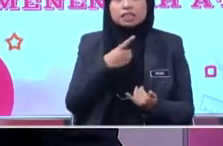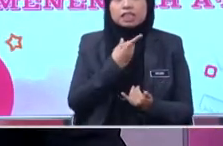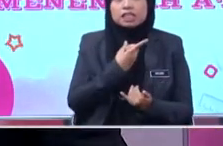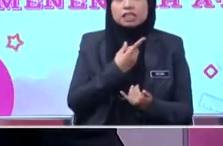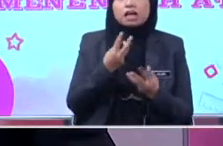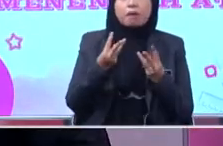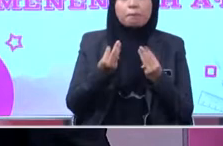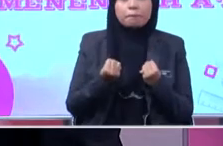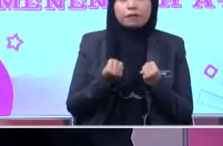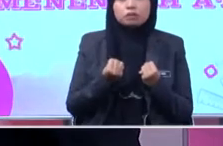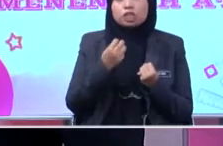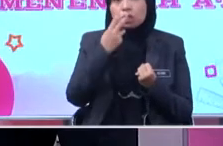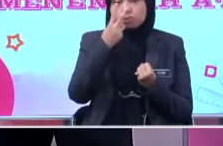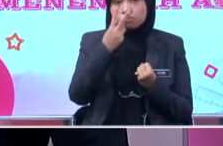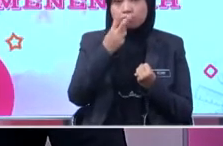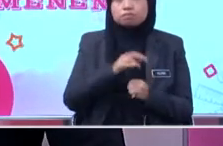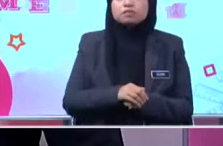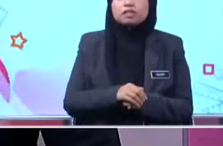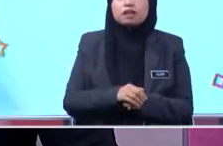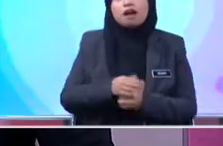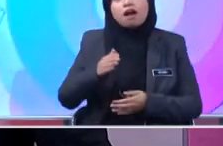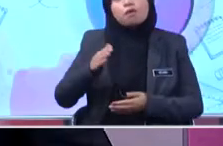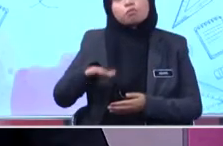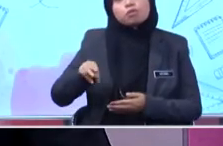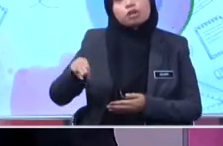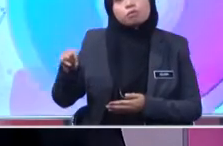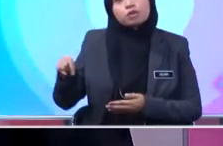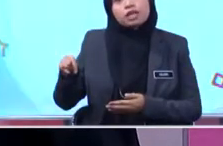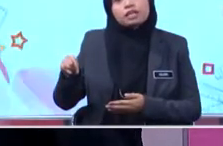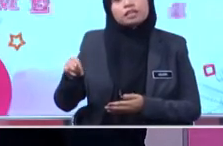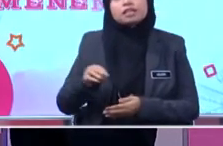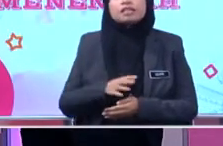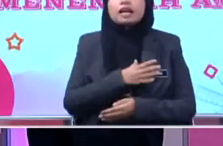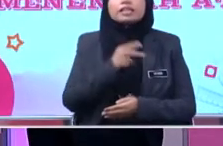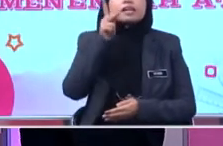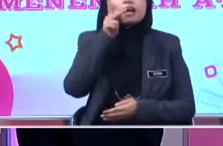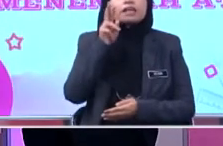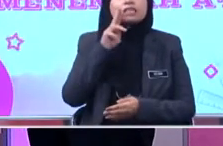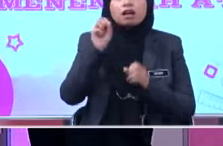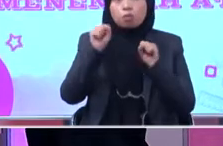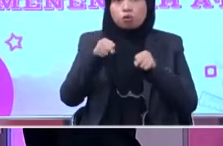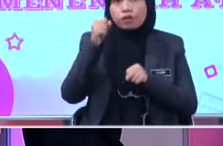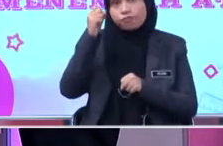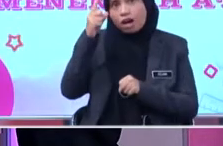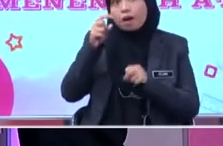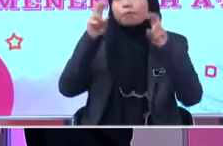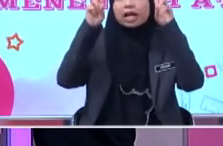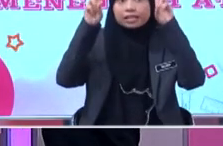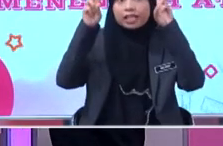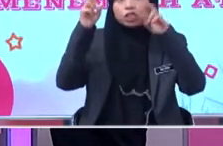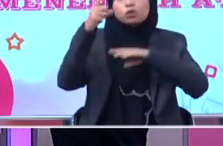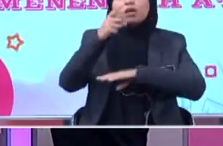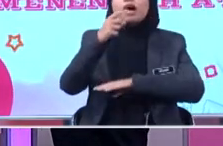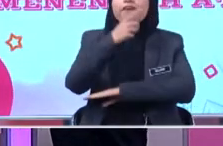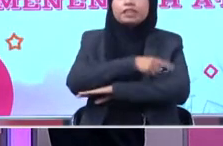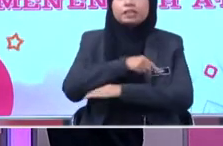pengukuhan sama adaa-an ada murid di rumah adanya Krida belum memahami tajuk ngajarin kita yang